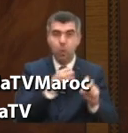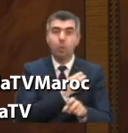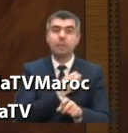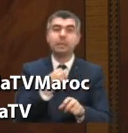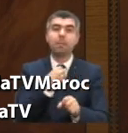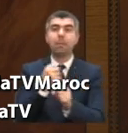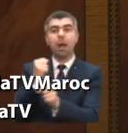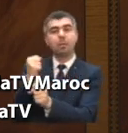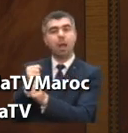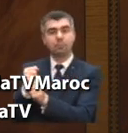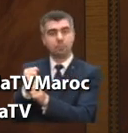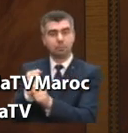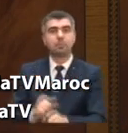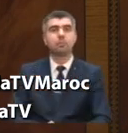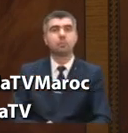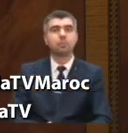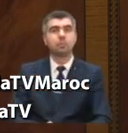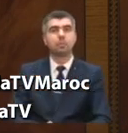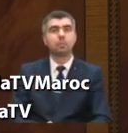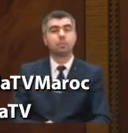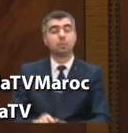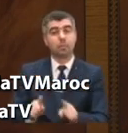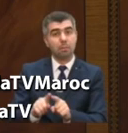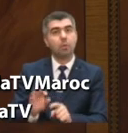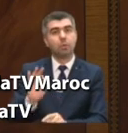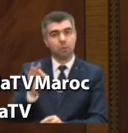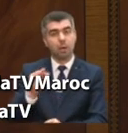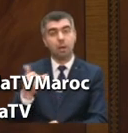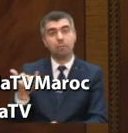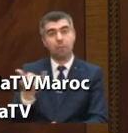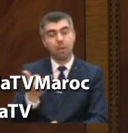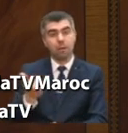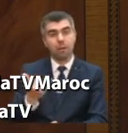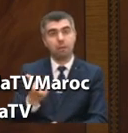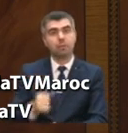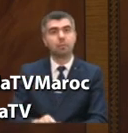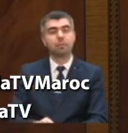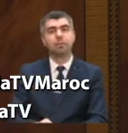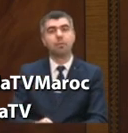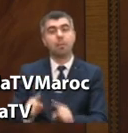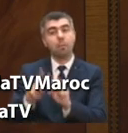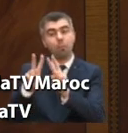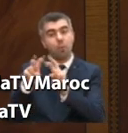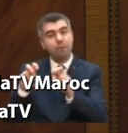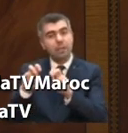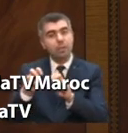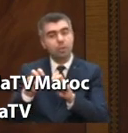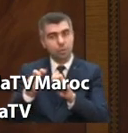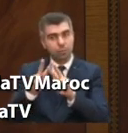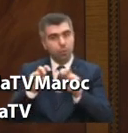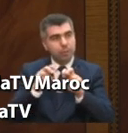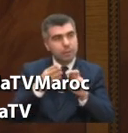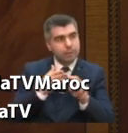الشغل، يفترض أن يلعب دورا مهما، وفعلا ظهر الدور الأساسي اللي كتلعبوا مفتشية التفتيش في